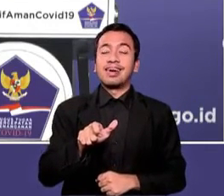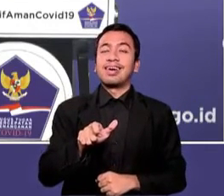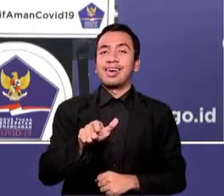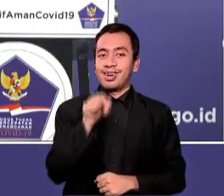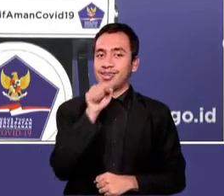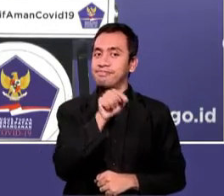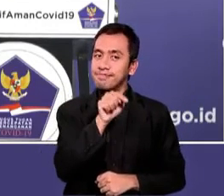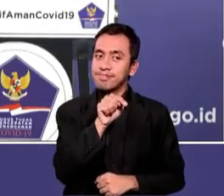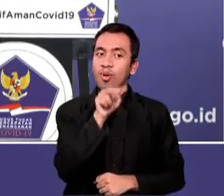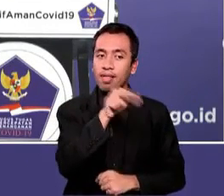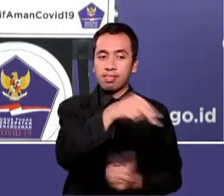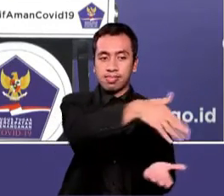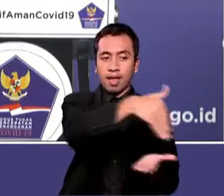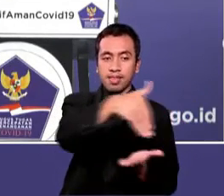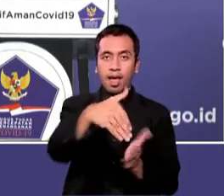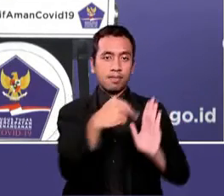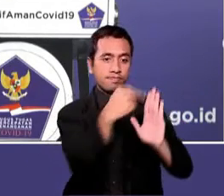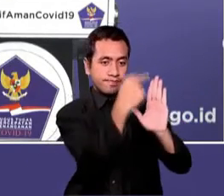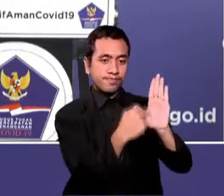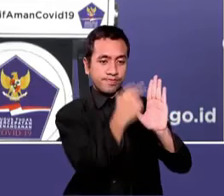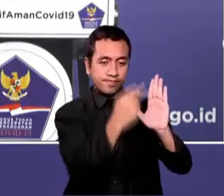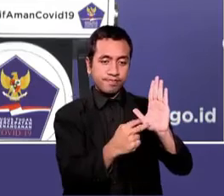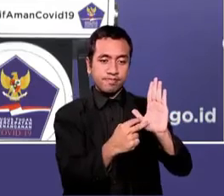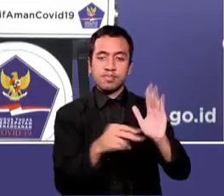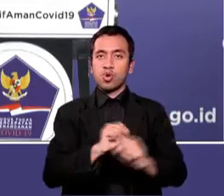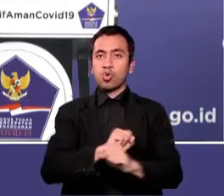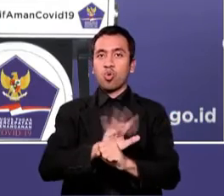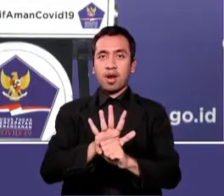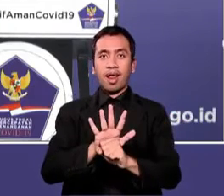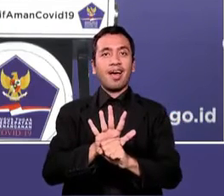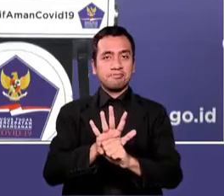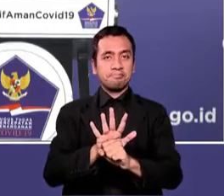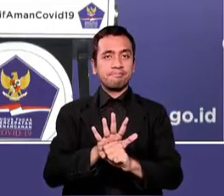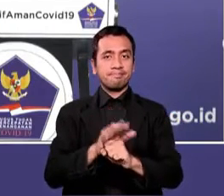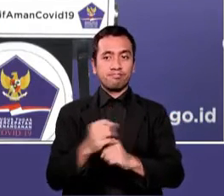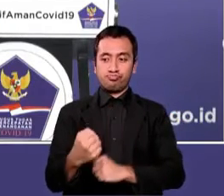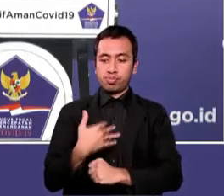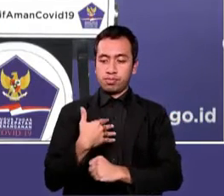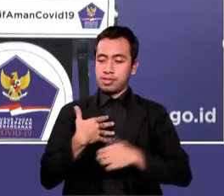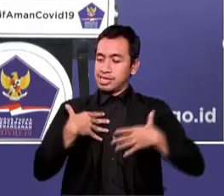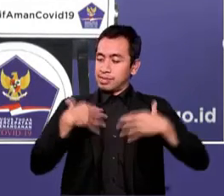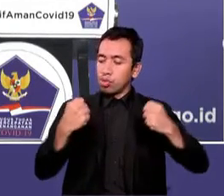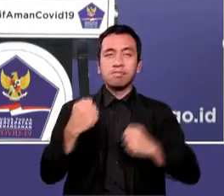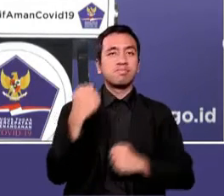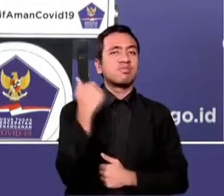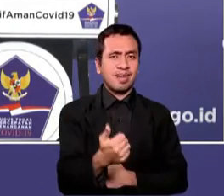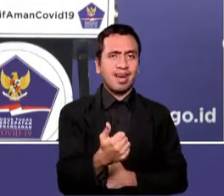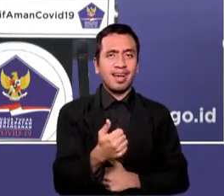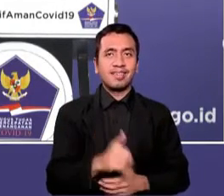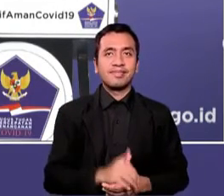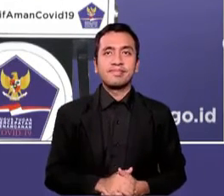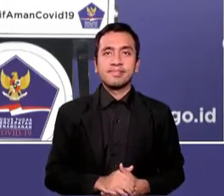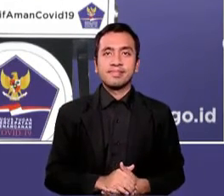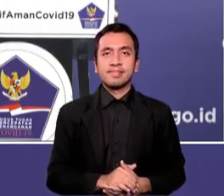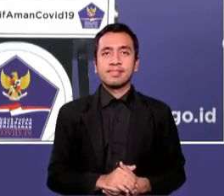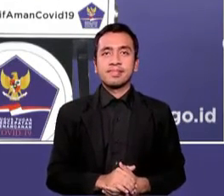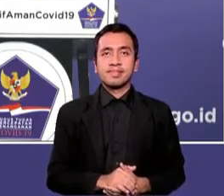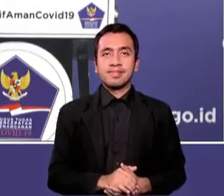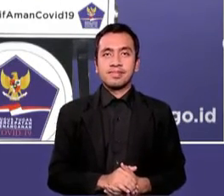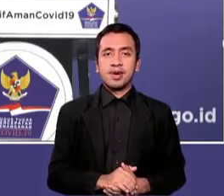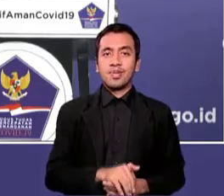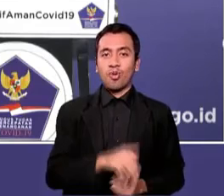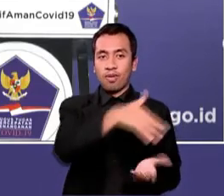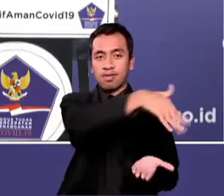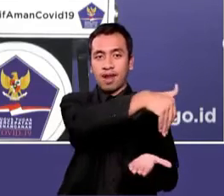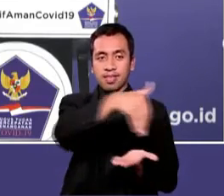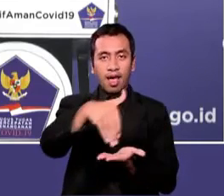optimisme kita covert 19 ini bisa disembuhkan dan kita sudah melihat pergerakan kasus